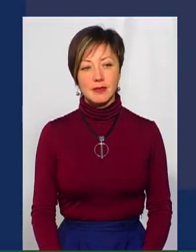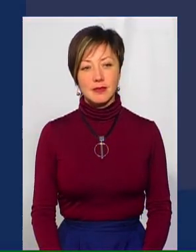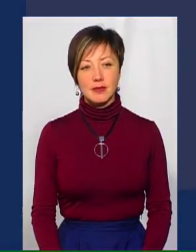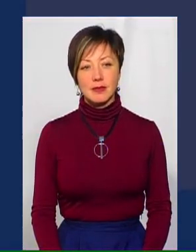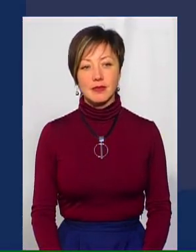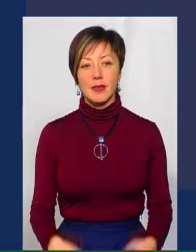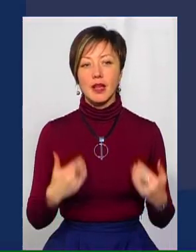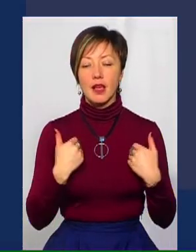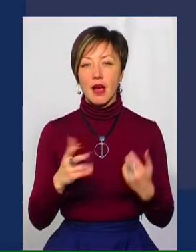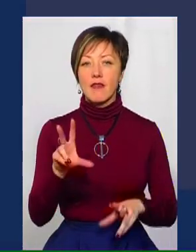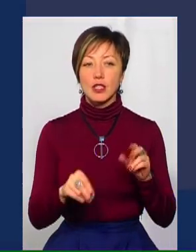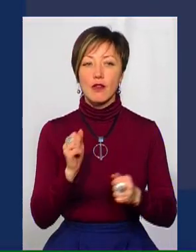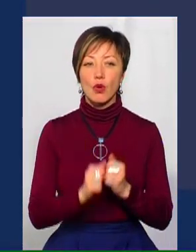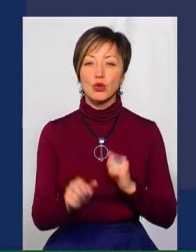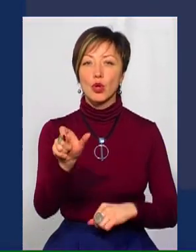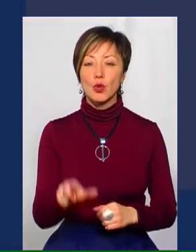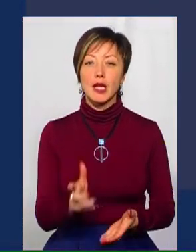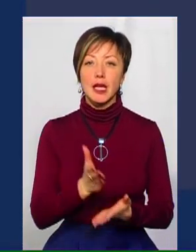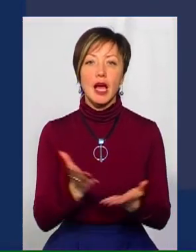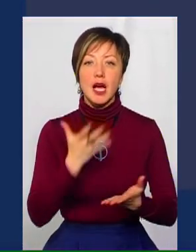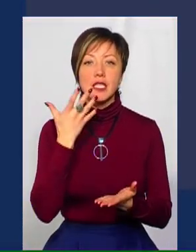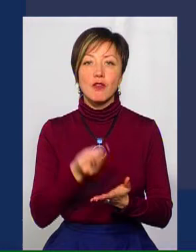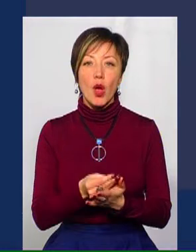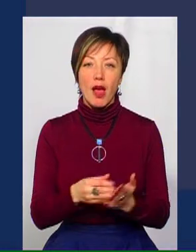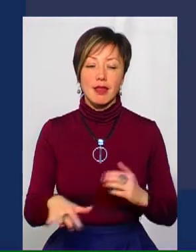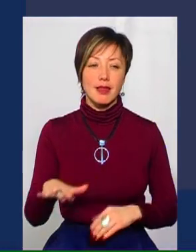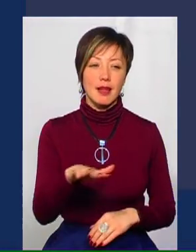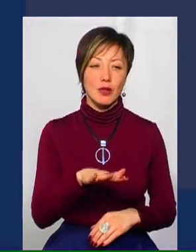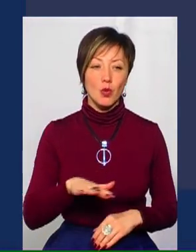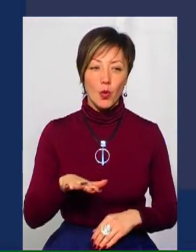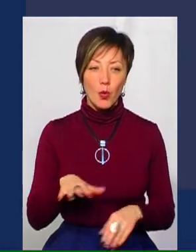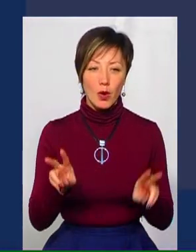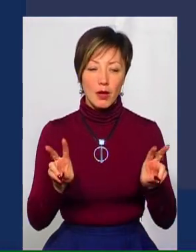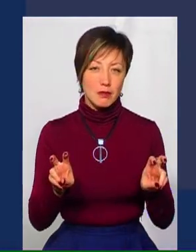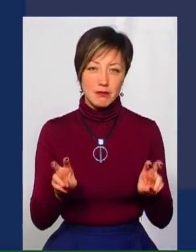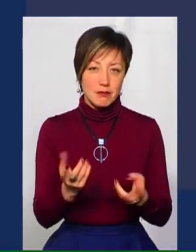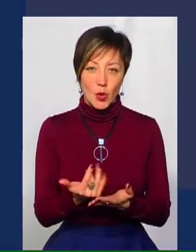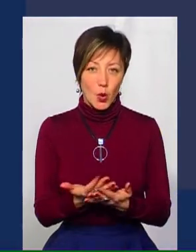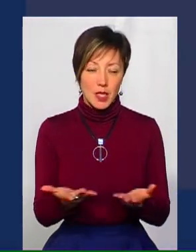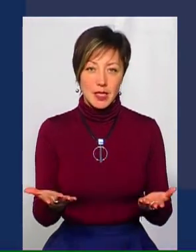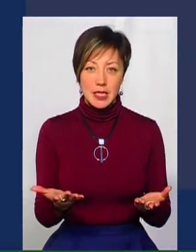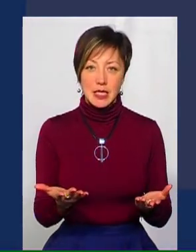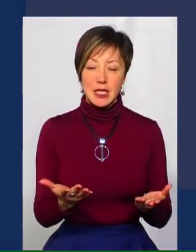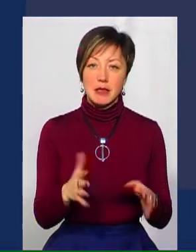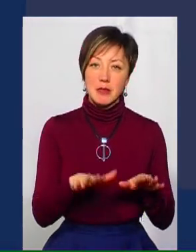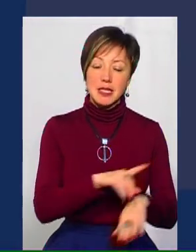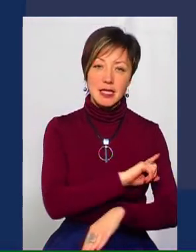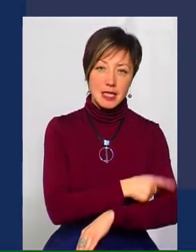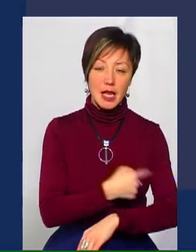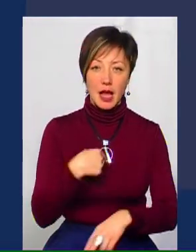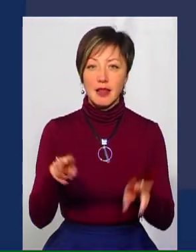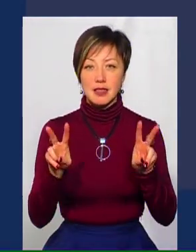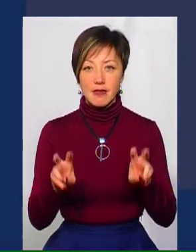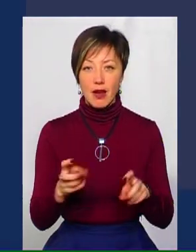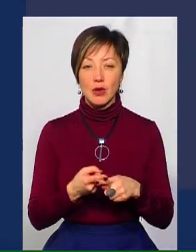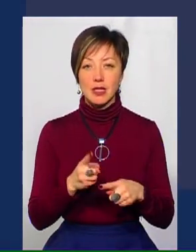Я вважаю, що в кожної людини є якась своя територія, ми можемо її називати по-різному, чи це місце сили. Ну, я називаю це